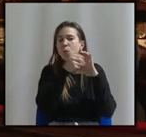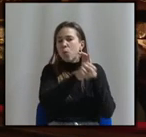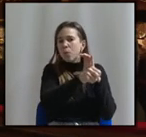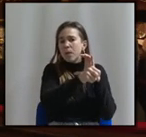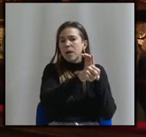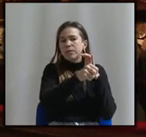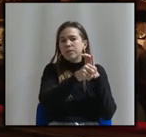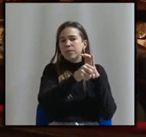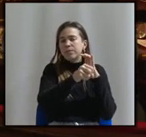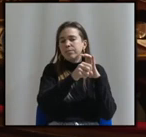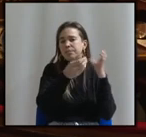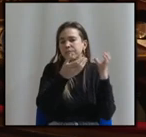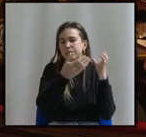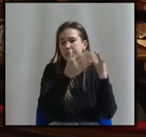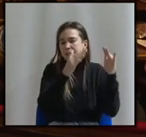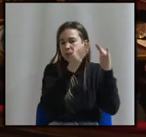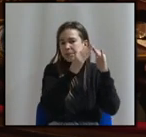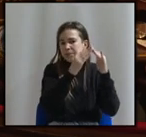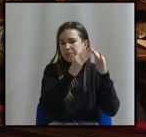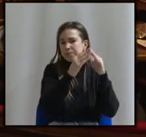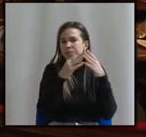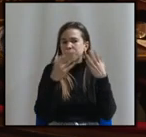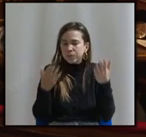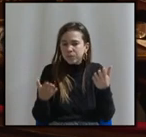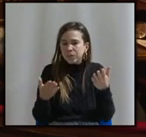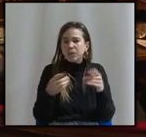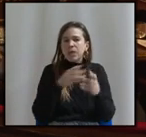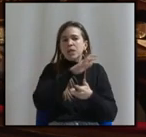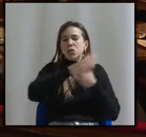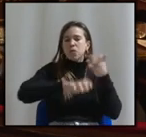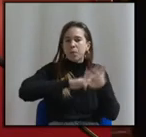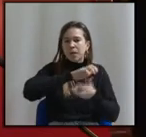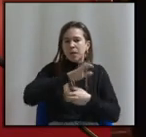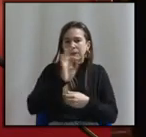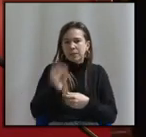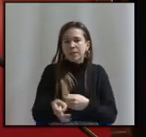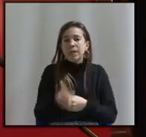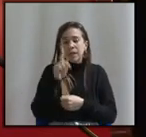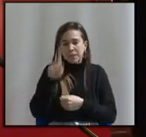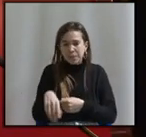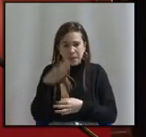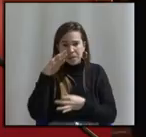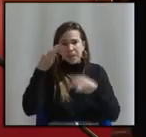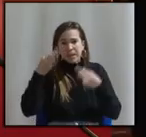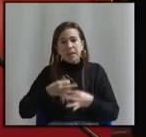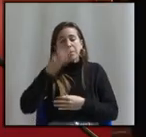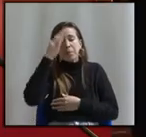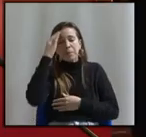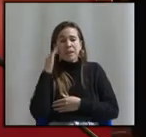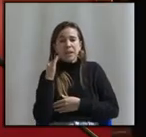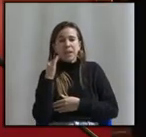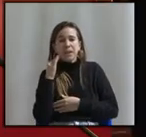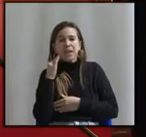aquesta nau o aquest cobert, doncs una persona bastant conflictiva, no? També és cert que aquest dematí, però ja havíem entrat